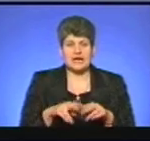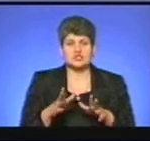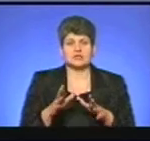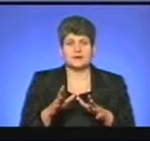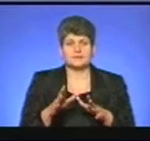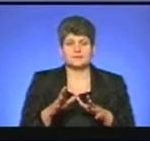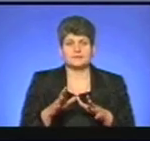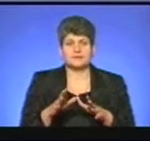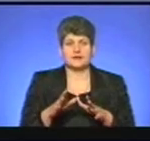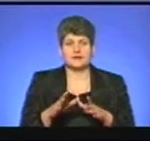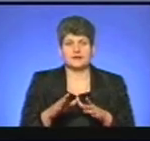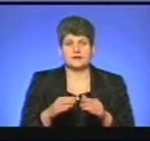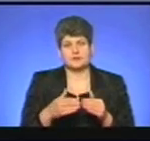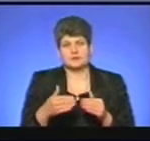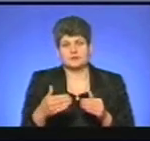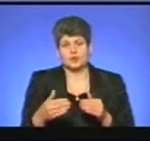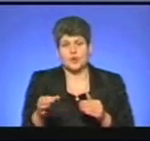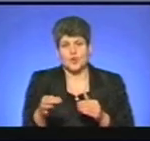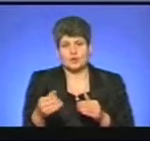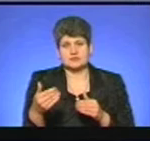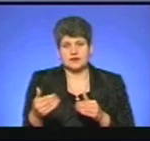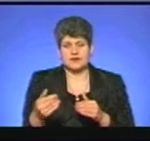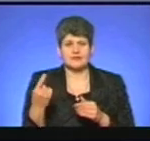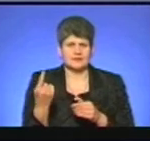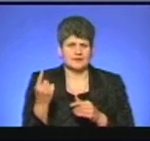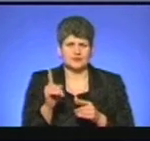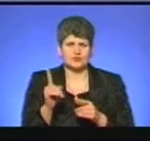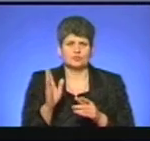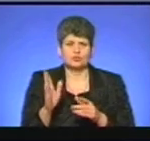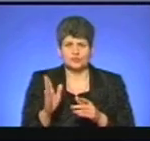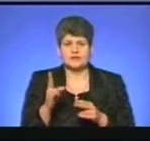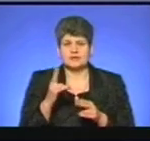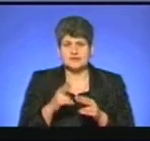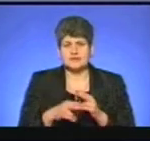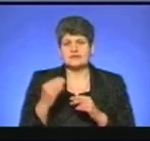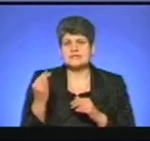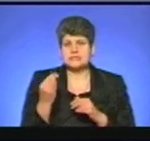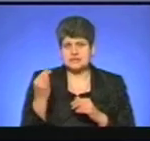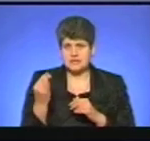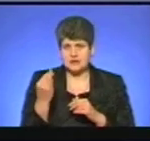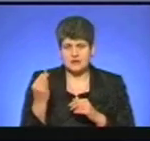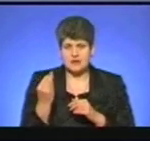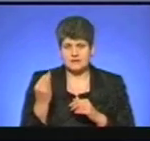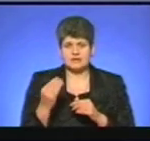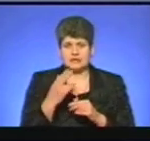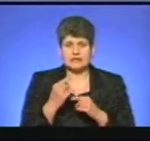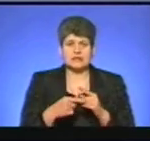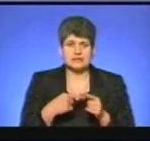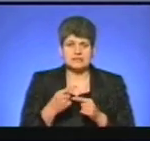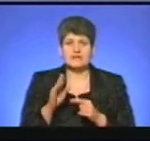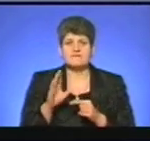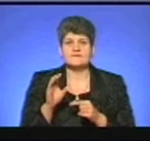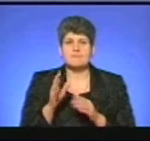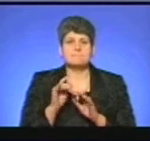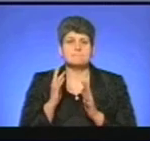до озера. І єдине, що в нас ще буде заключне цікаве, це традиційно парад вертепів